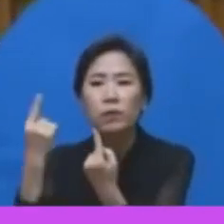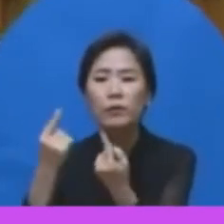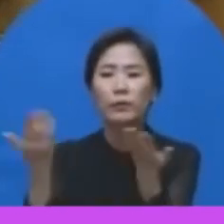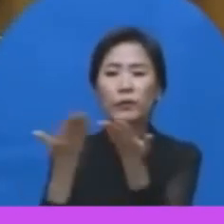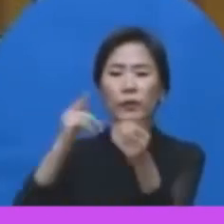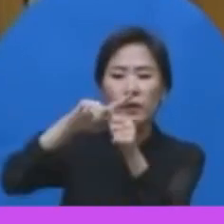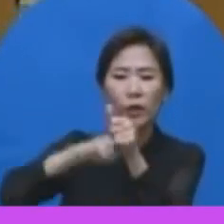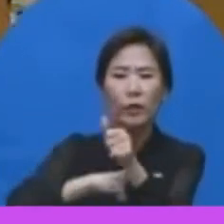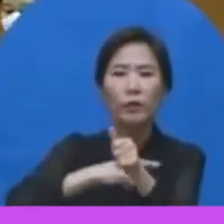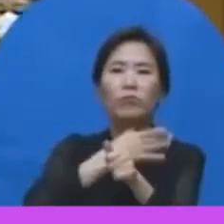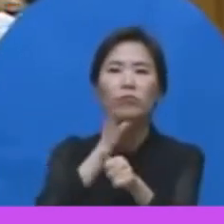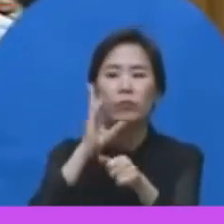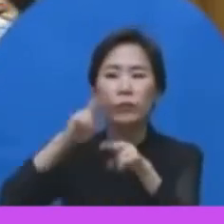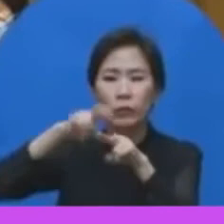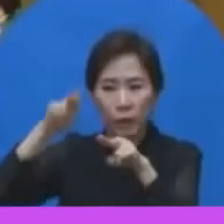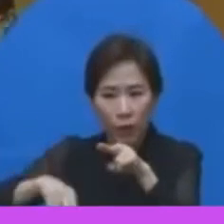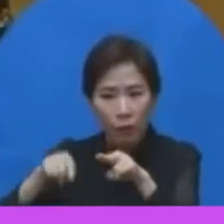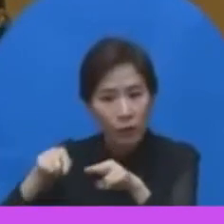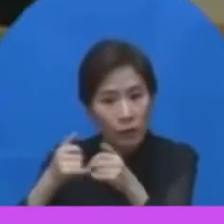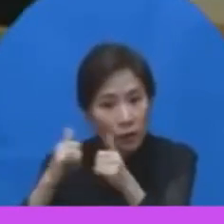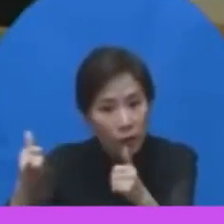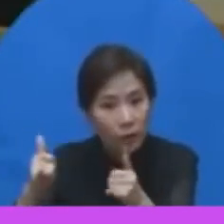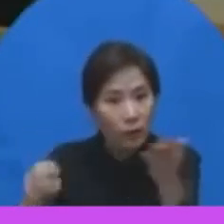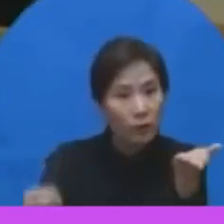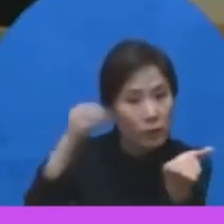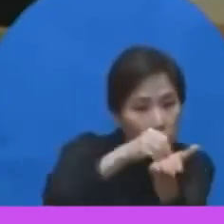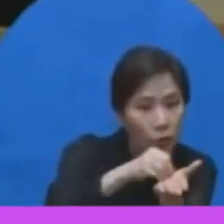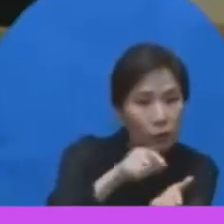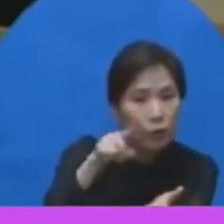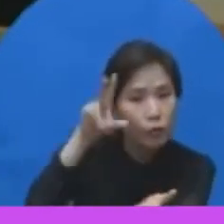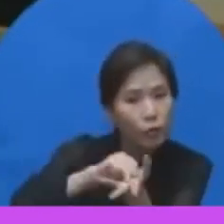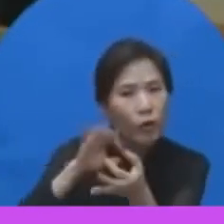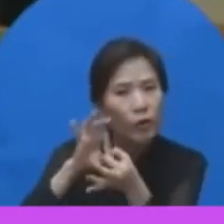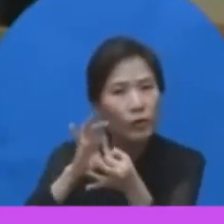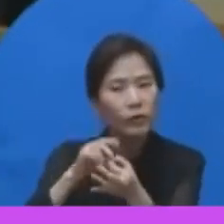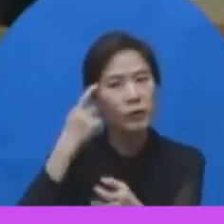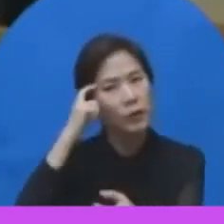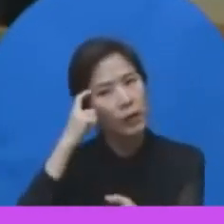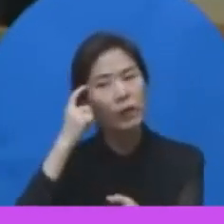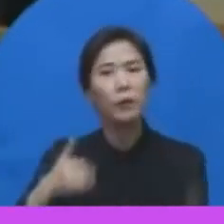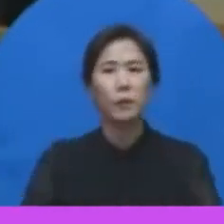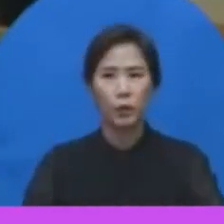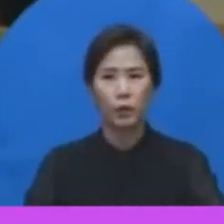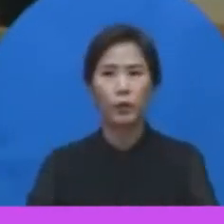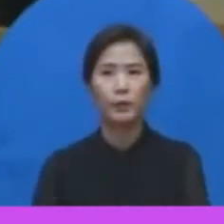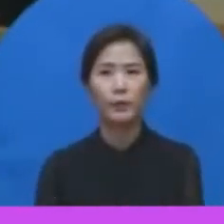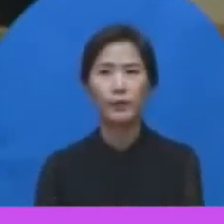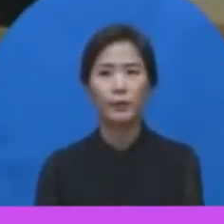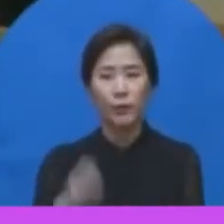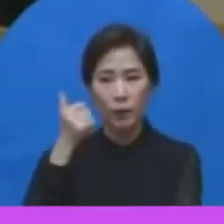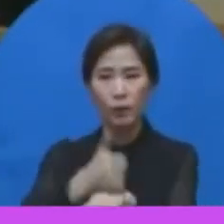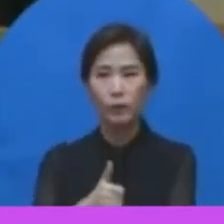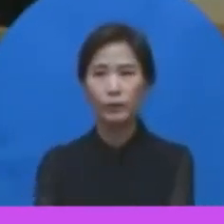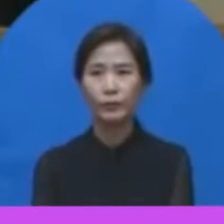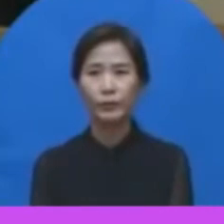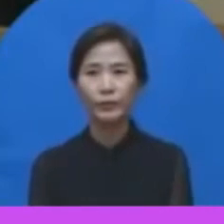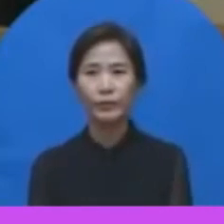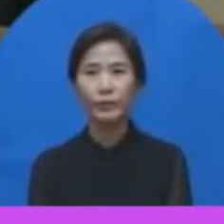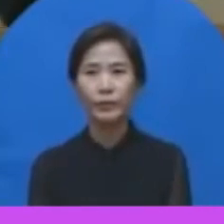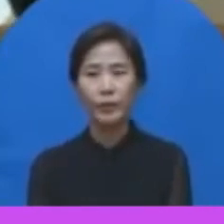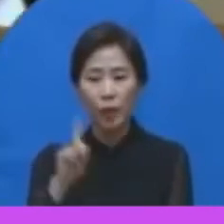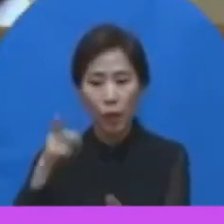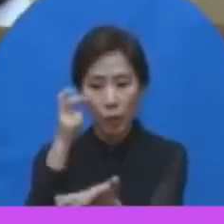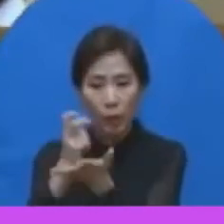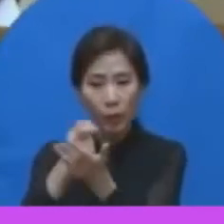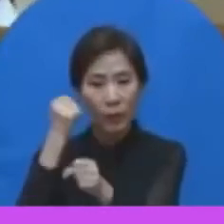좀 생각해 보아야 되지 않을까라고 있는 그런 중점 생각이 듭니다. 그래서 결국 입법자는 헌법적 가치 판단을